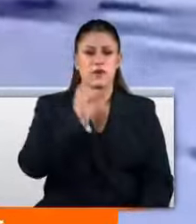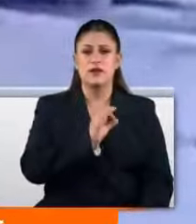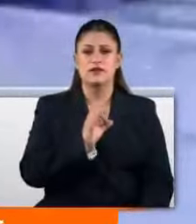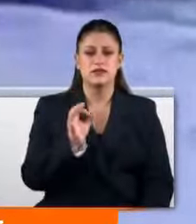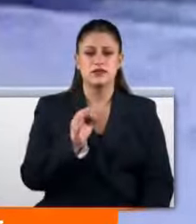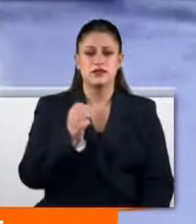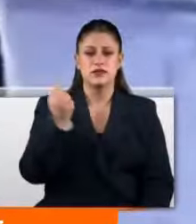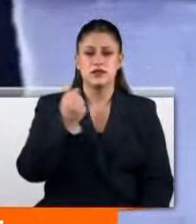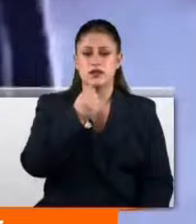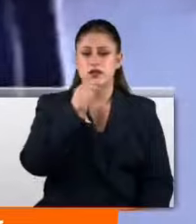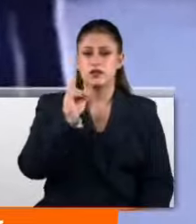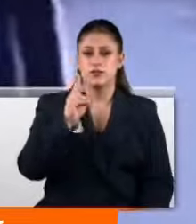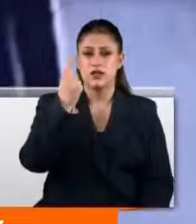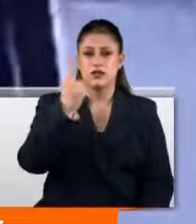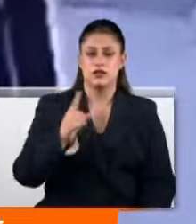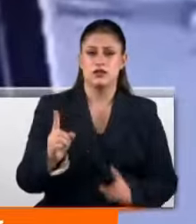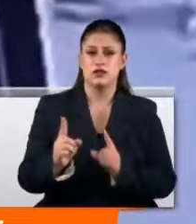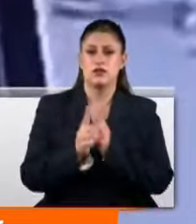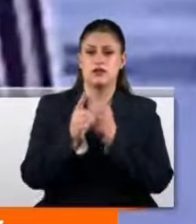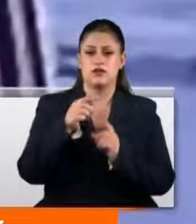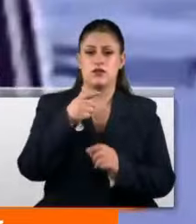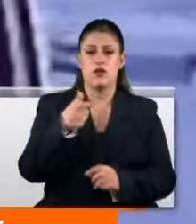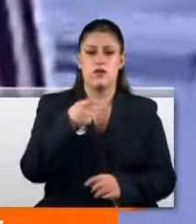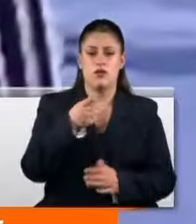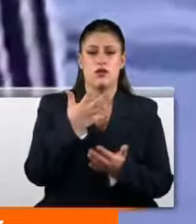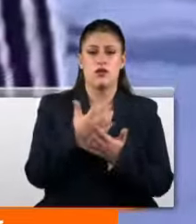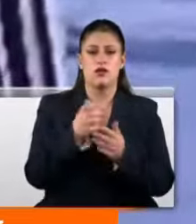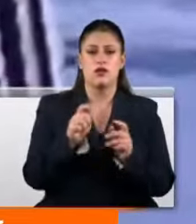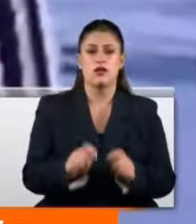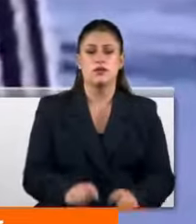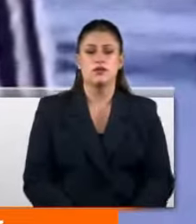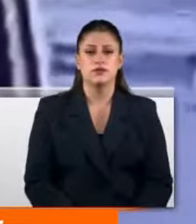ilk karşılaşması kameralara böyle yansıdı.